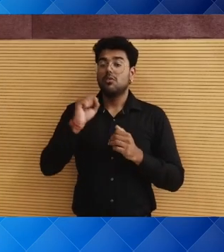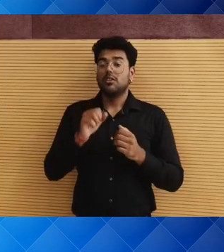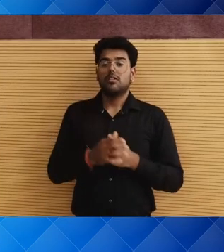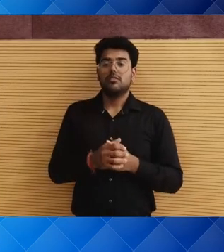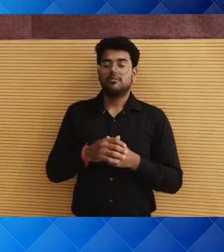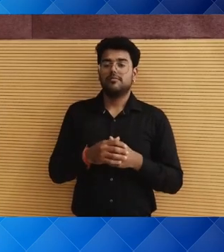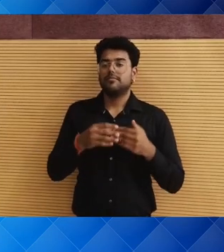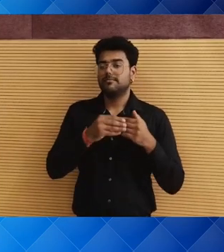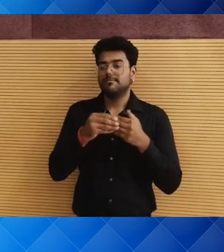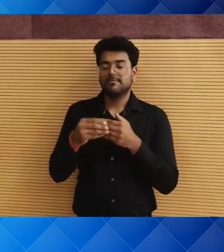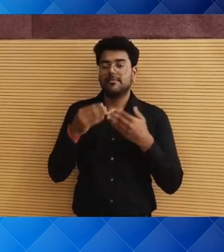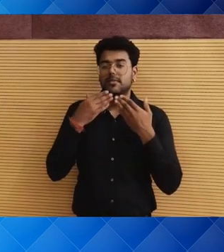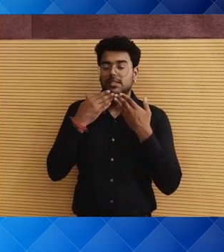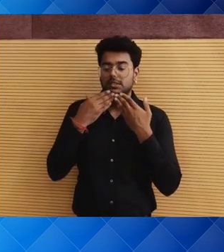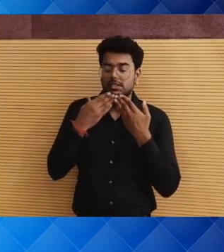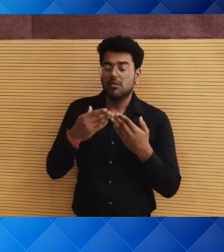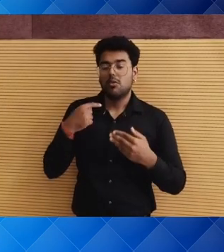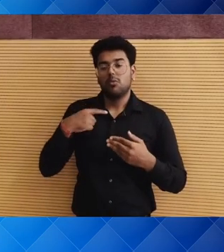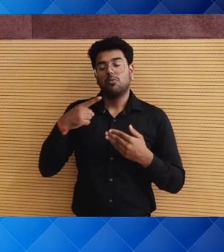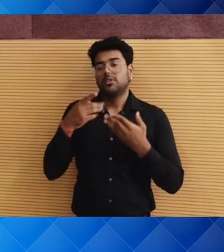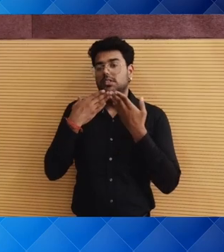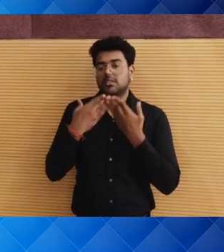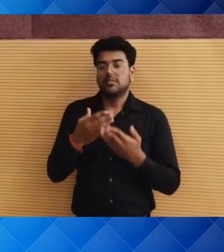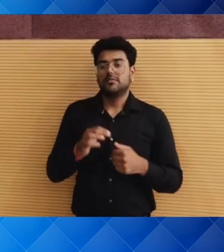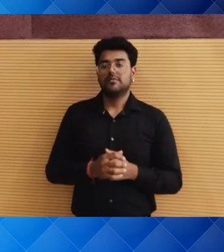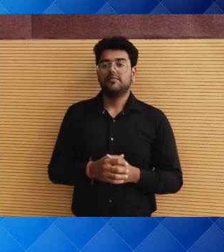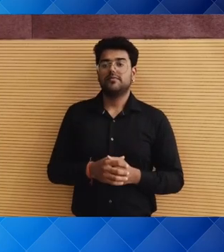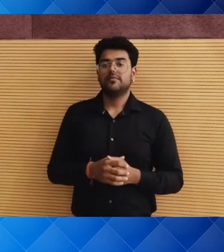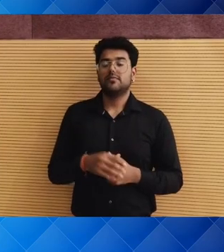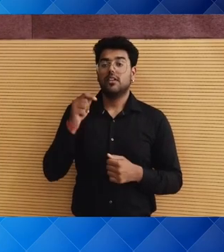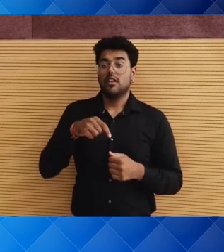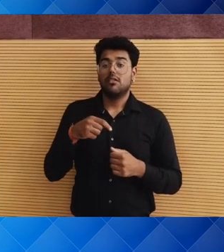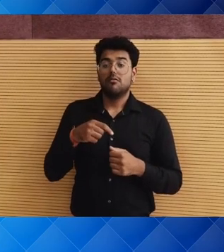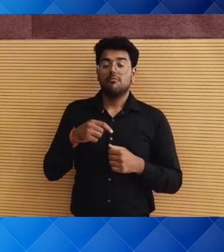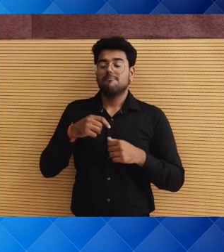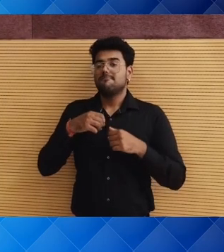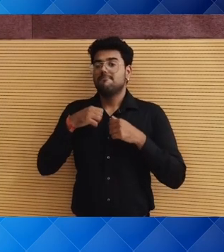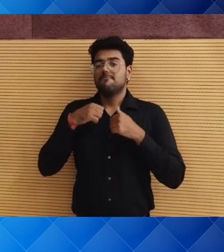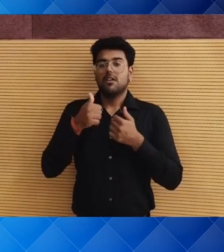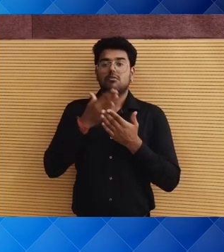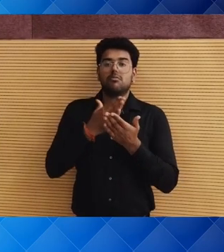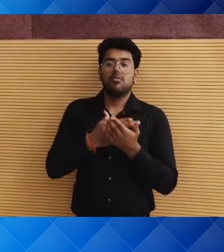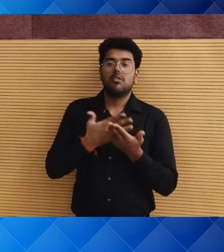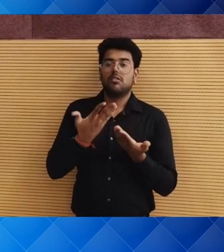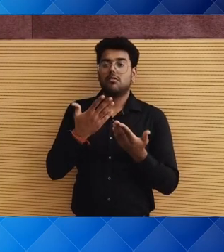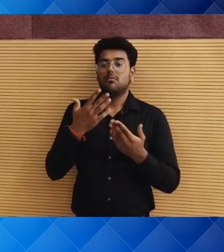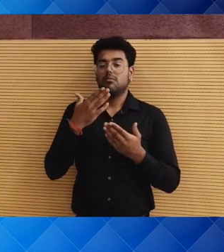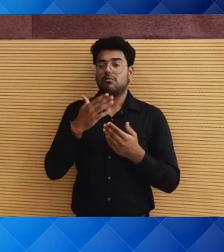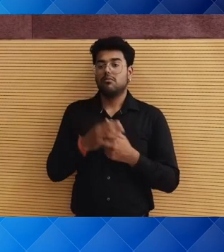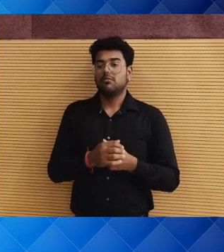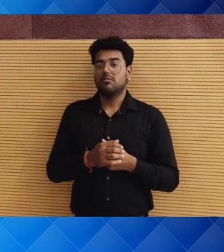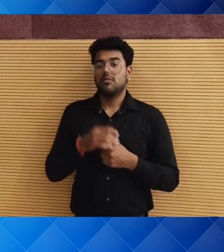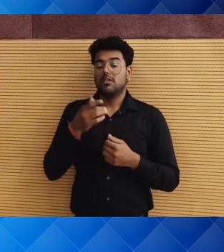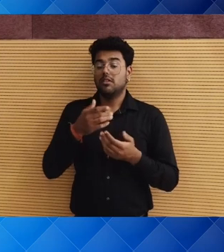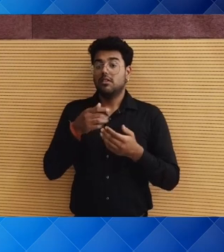लिए मैं सर आपका सदैव आभारी रहूँगा। मुझे इस ऐतिहासिक क्षण में आपने ये दायित्व दिया और मैं ईश्वर